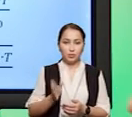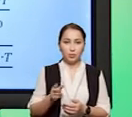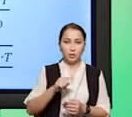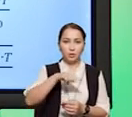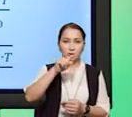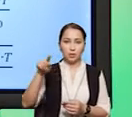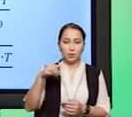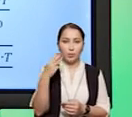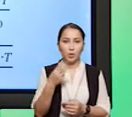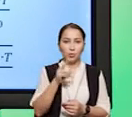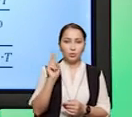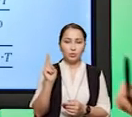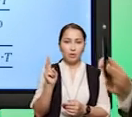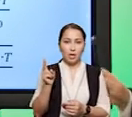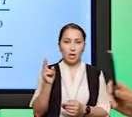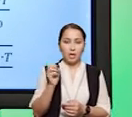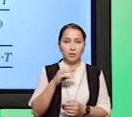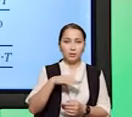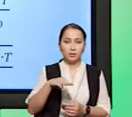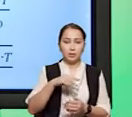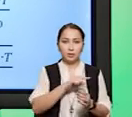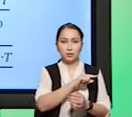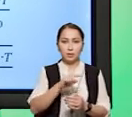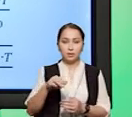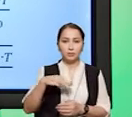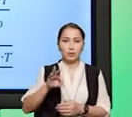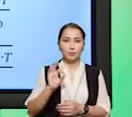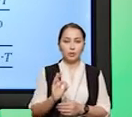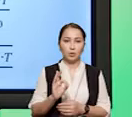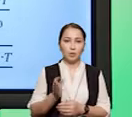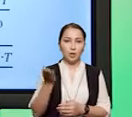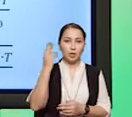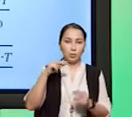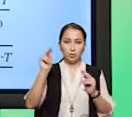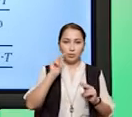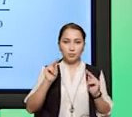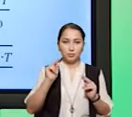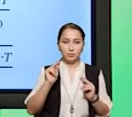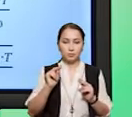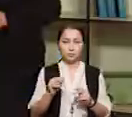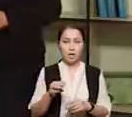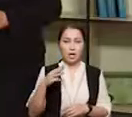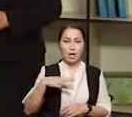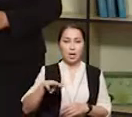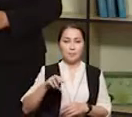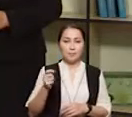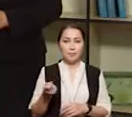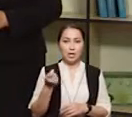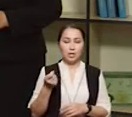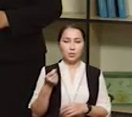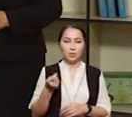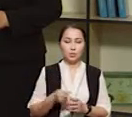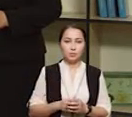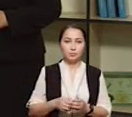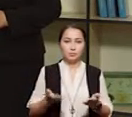ildiz ostida 3kt taqsim m0 ga. O'tgan darsimizda molekula yoki